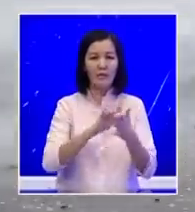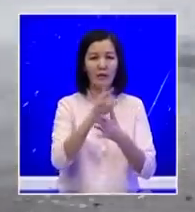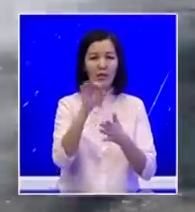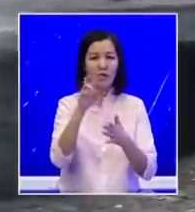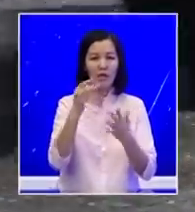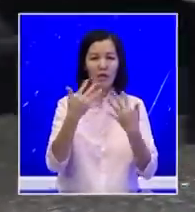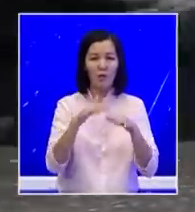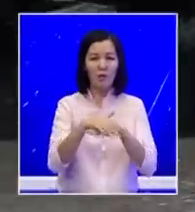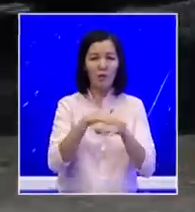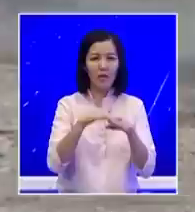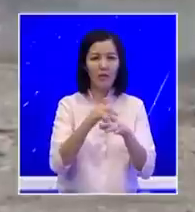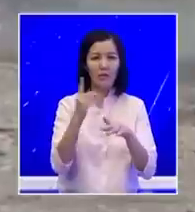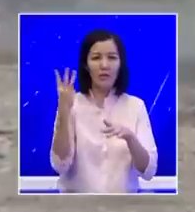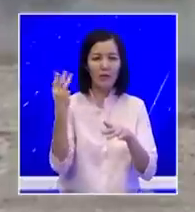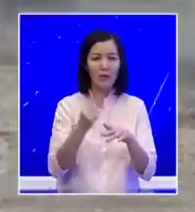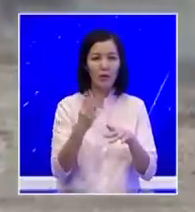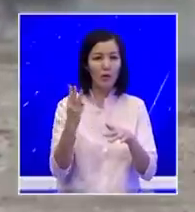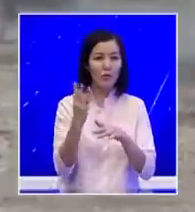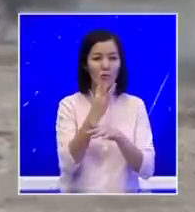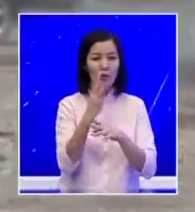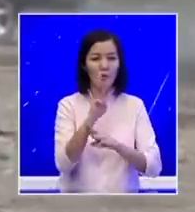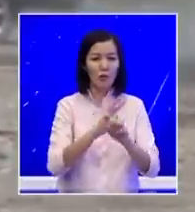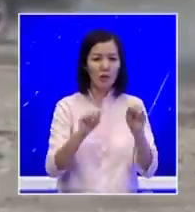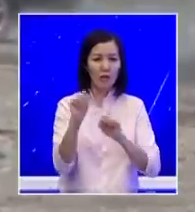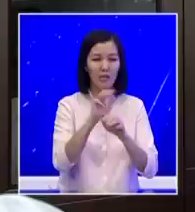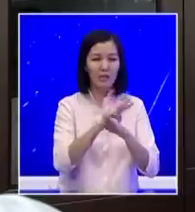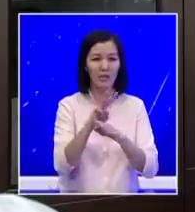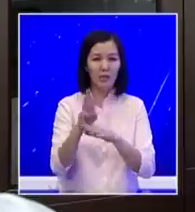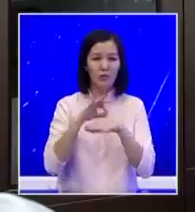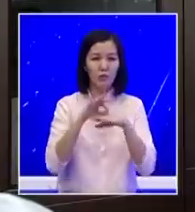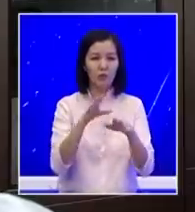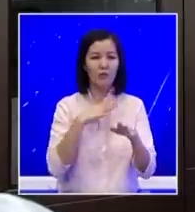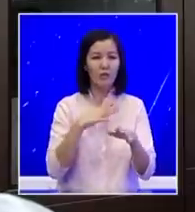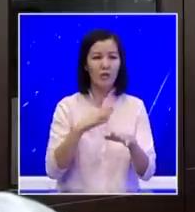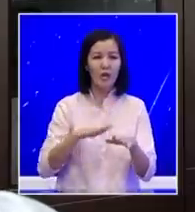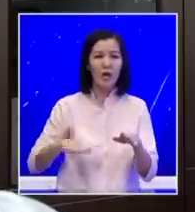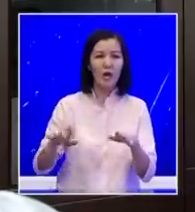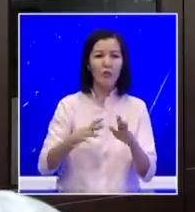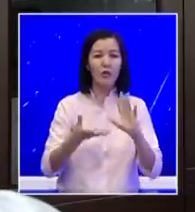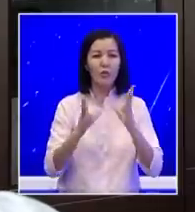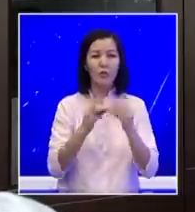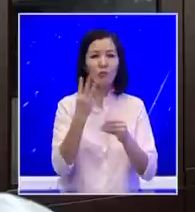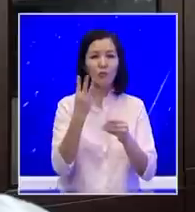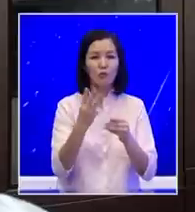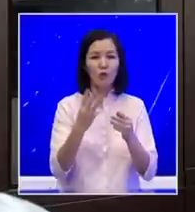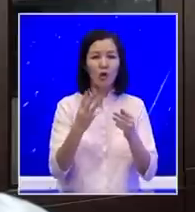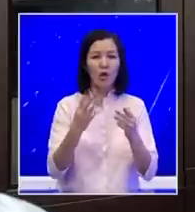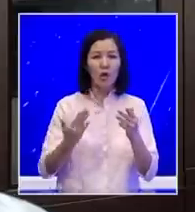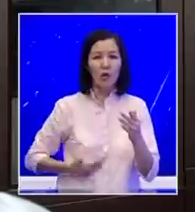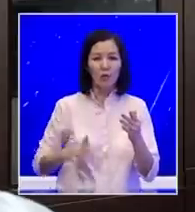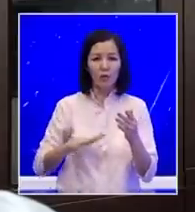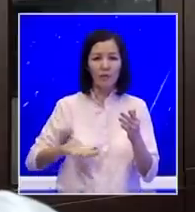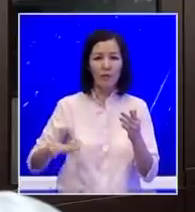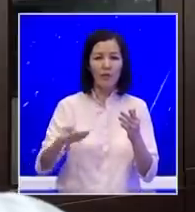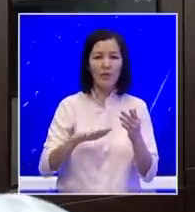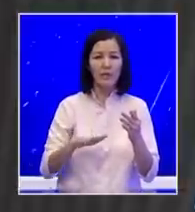ауылдық округінде де аптасына 3 рет залалсыздандыру жұмыстары жүргізіледі. Аудан көлемінде мінекей 3 елді мекеннің аумағында бізде